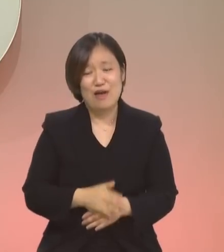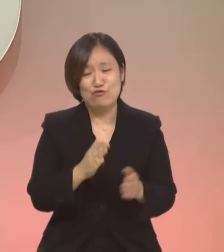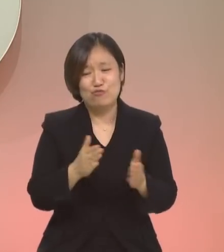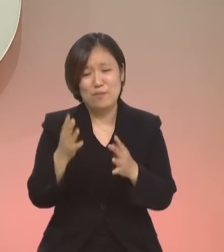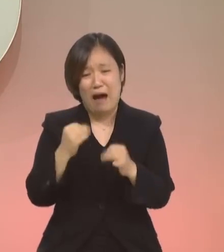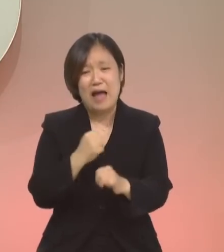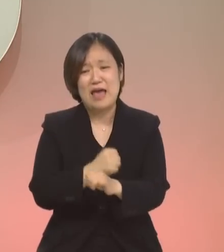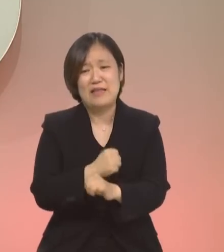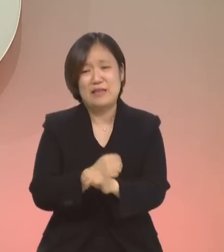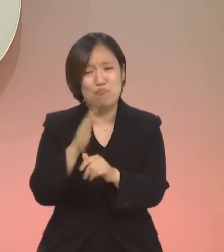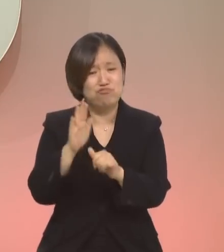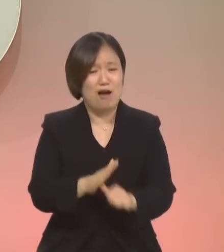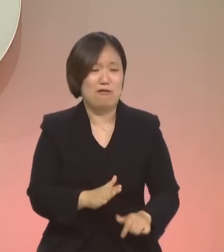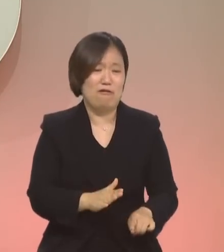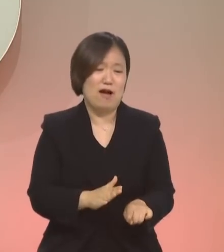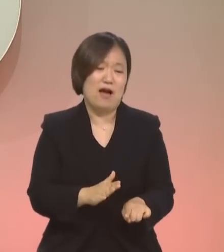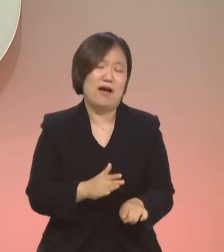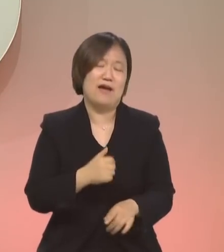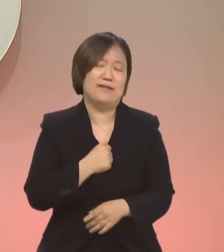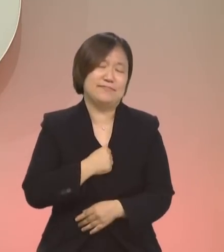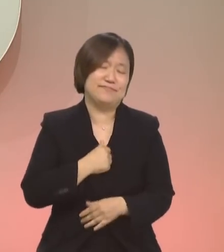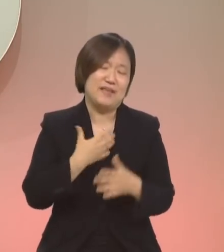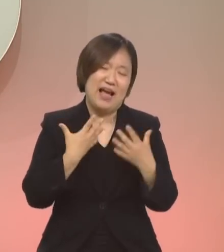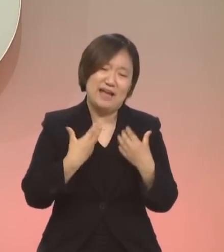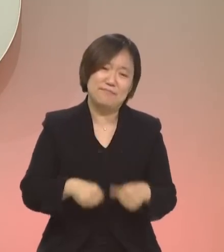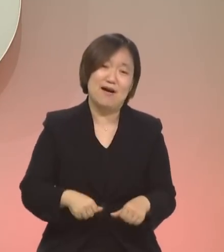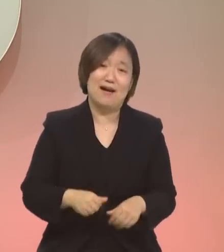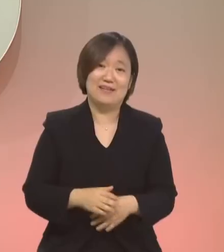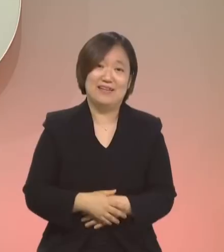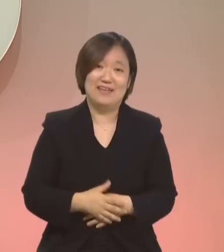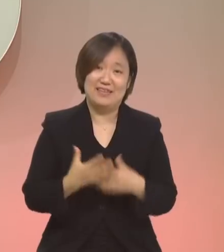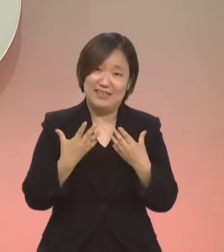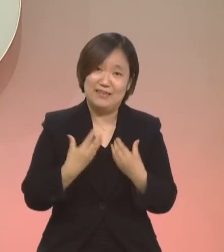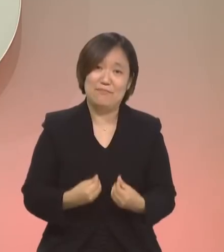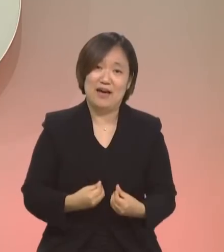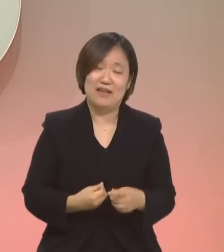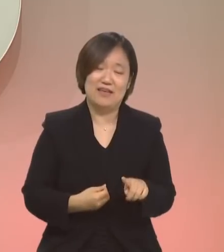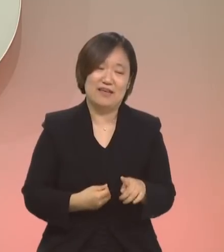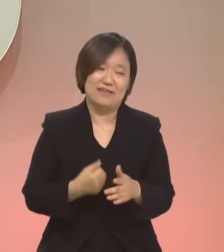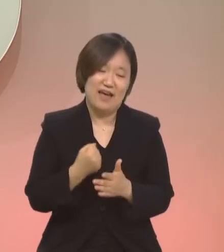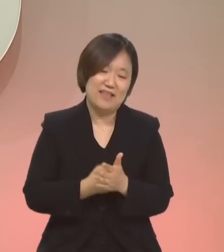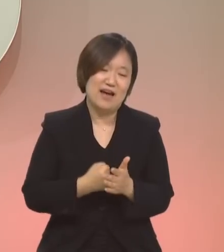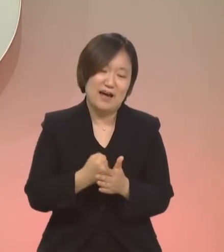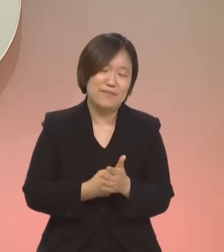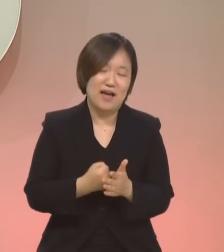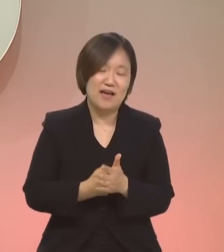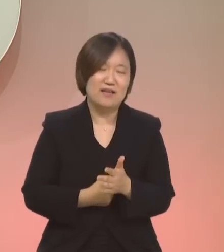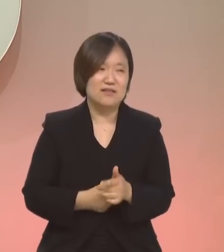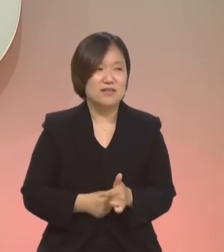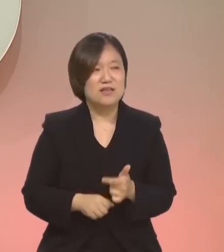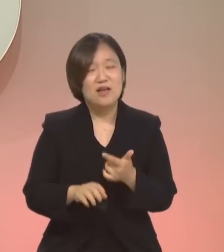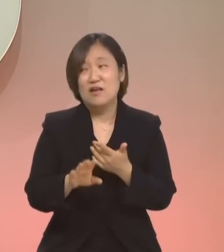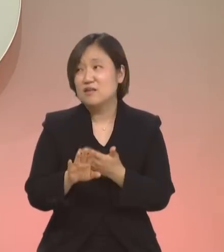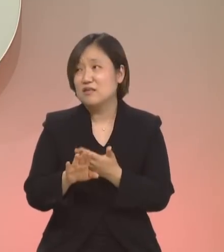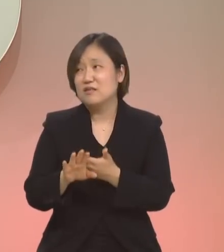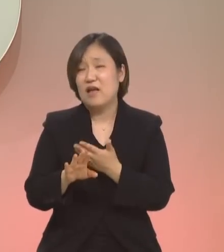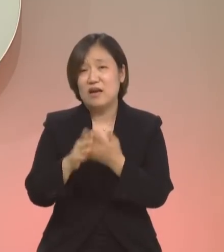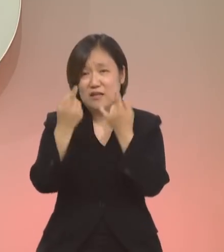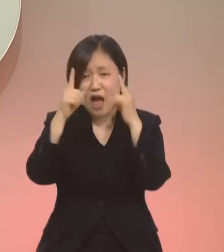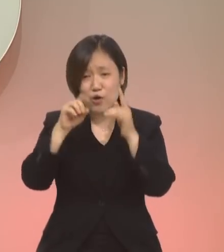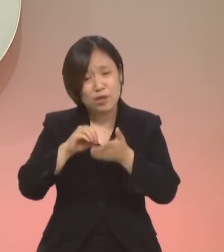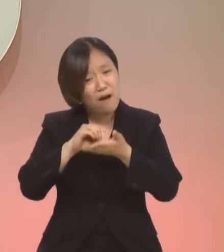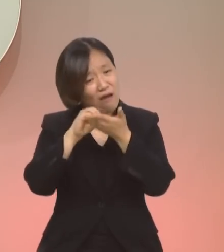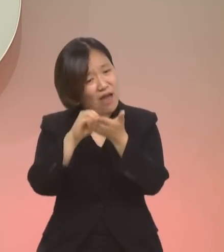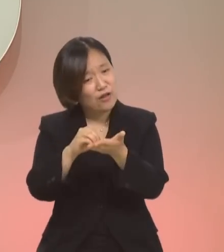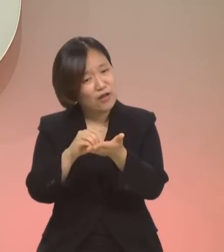그래서 불합격인가 보다 합격을 못했구나 어떡하지 다른데라도 알아볼까 그래서